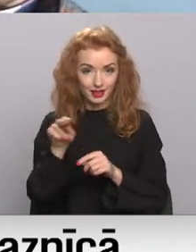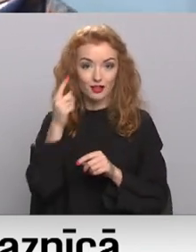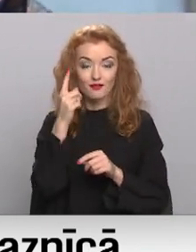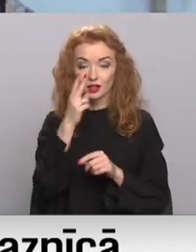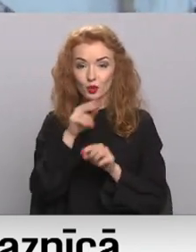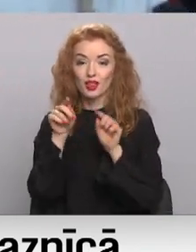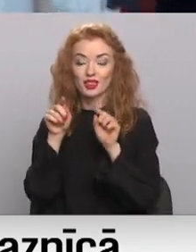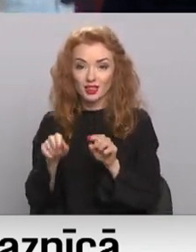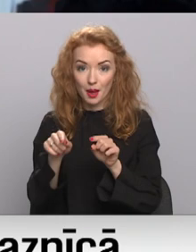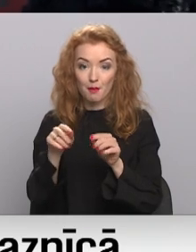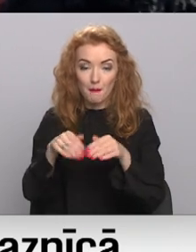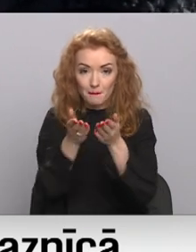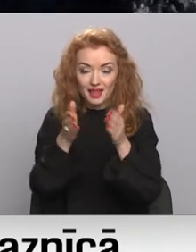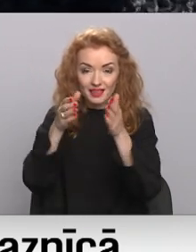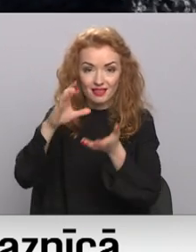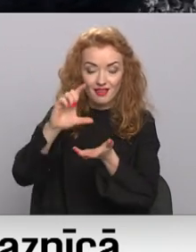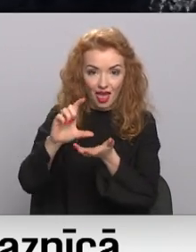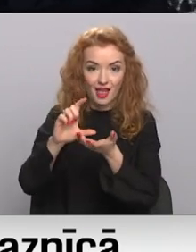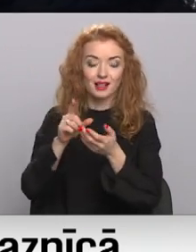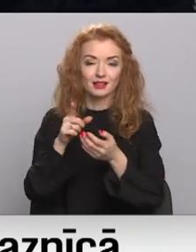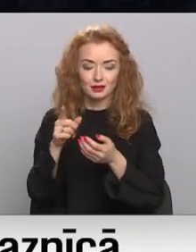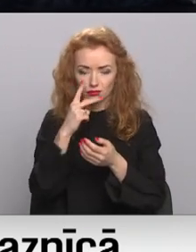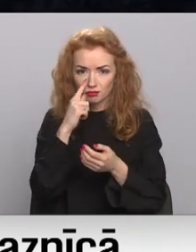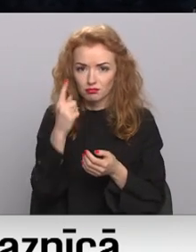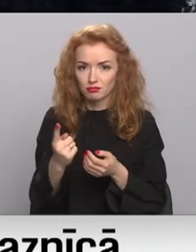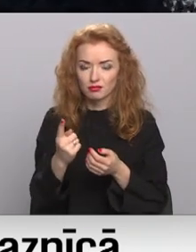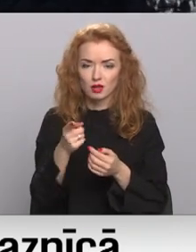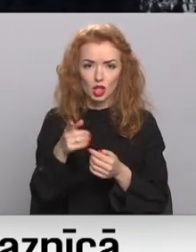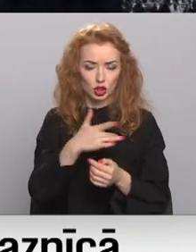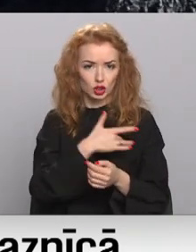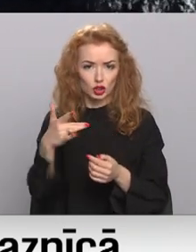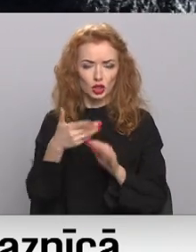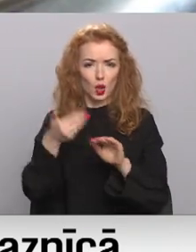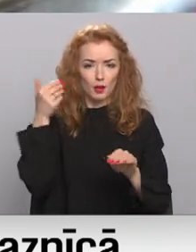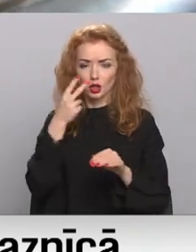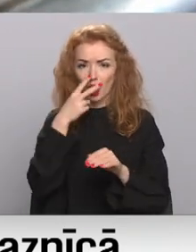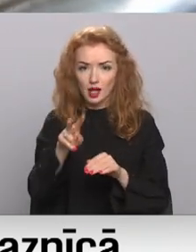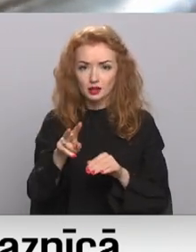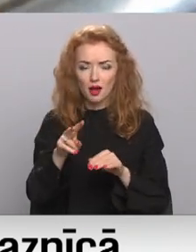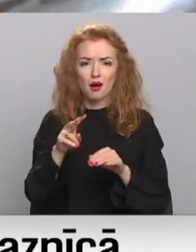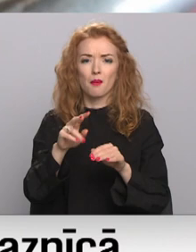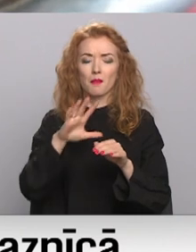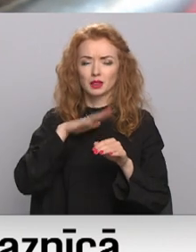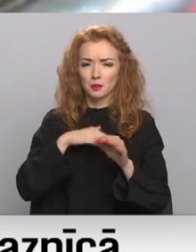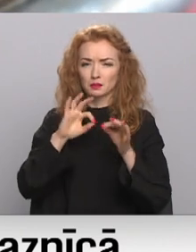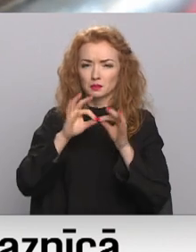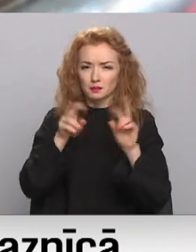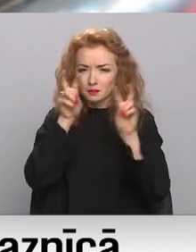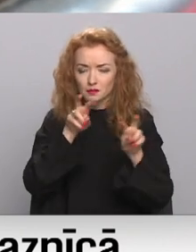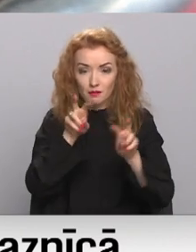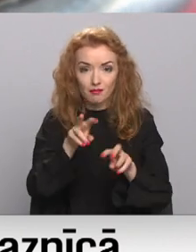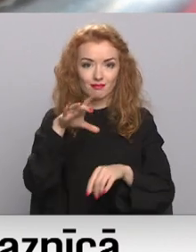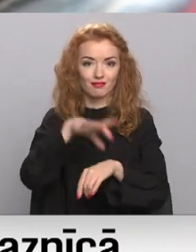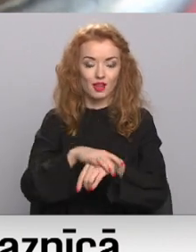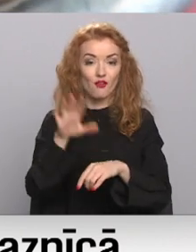tiem biķeris uzreiz pievērsis pārvaldes speciālistu uzmanību. Tas šķita redzēts. Pēc pamatīgākas izpētes atklājies, ka tas